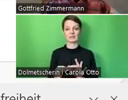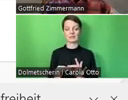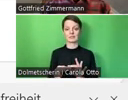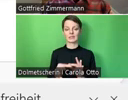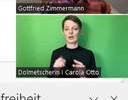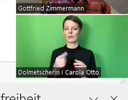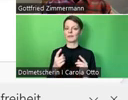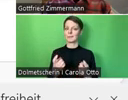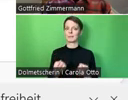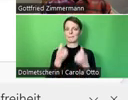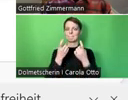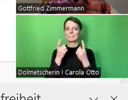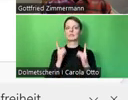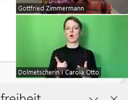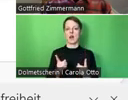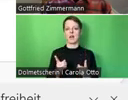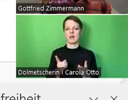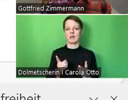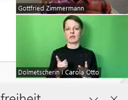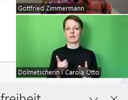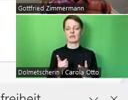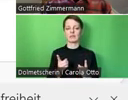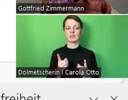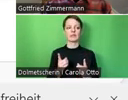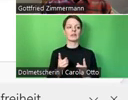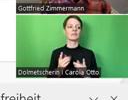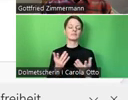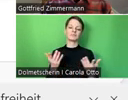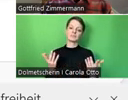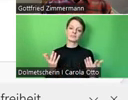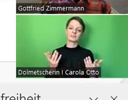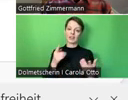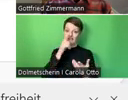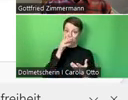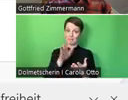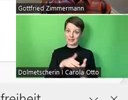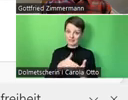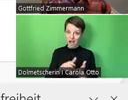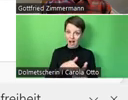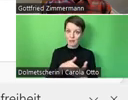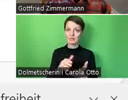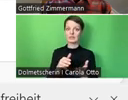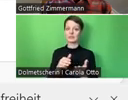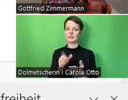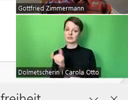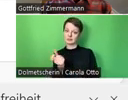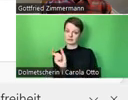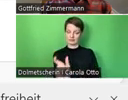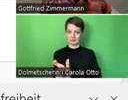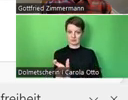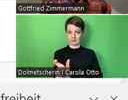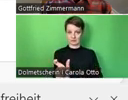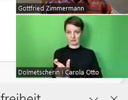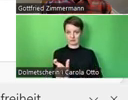irgendwie hervorgehoben sein. Und zwar, wenn wir sie mit Farbe hervorheben, dann sollte die